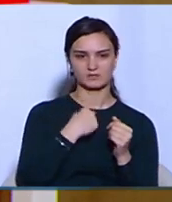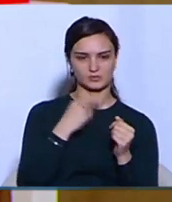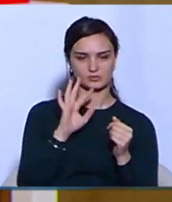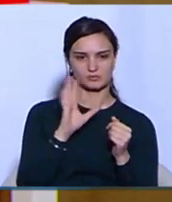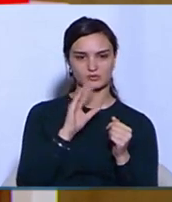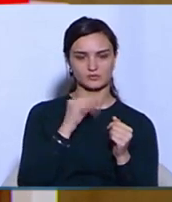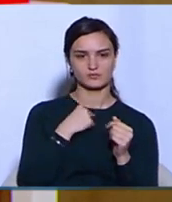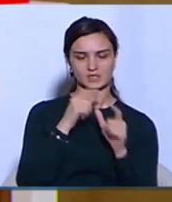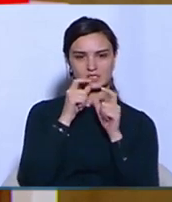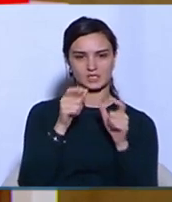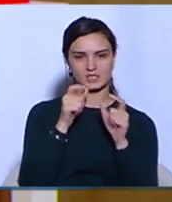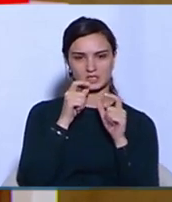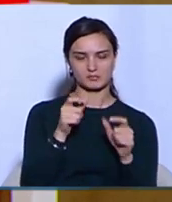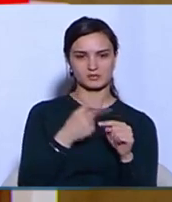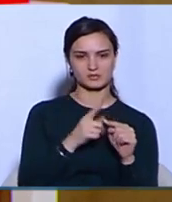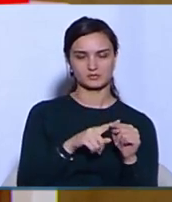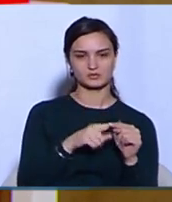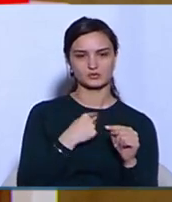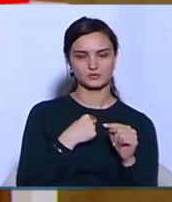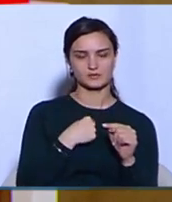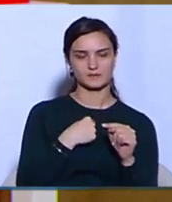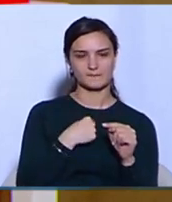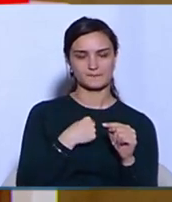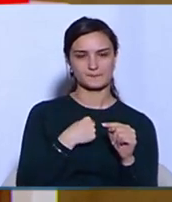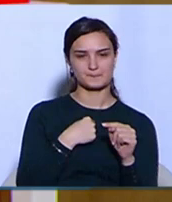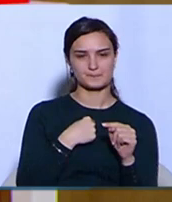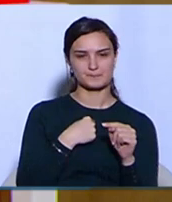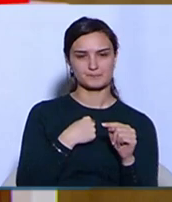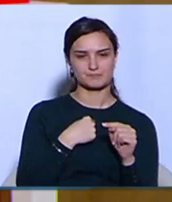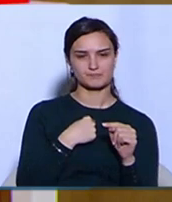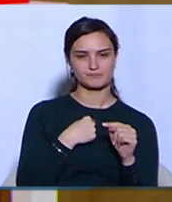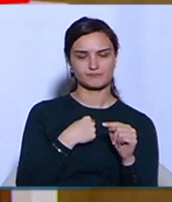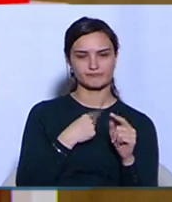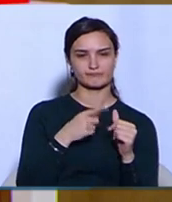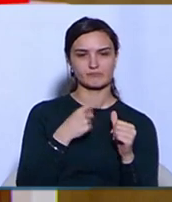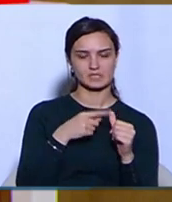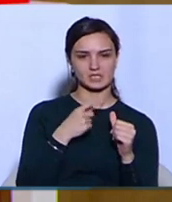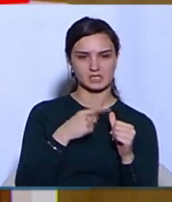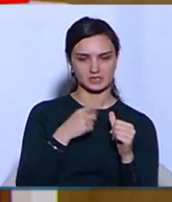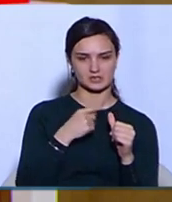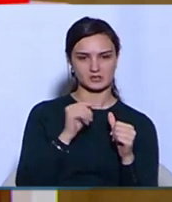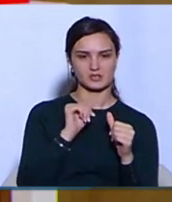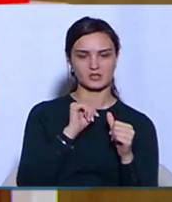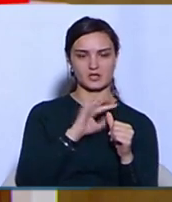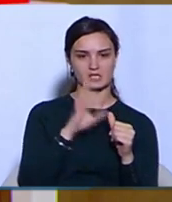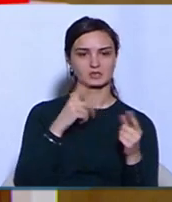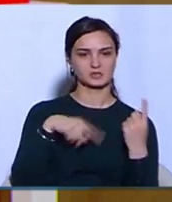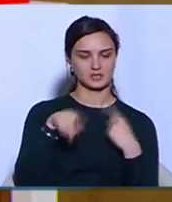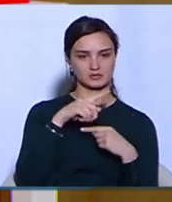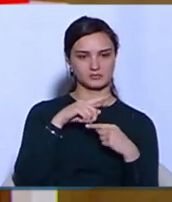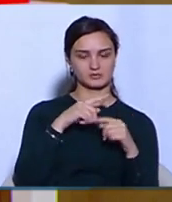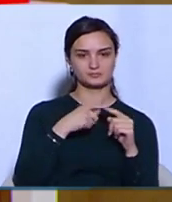როდესაც ჩვენს დაძახებაზე ანუ ჩვენს მიერ დაძახებულ სახელზე არ რეაგირებს არ ტრიალდება და ასე